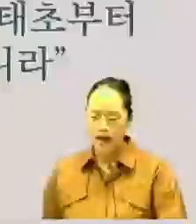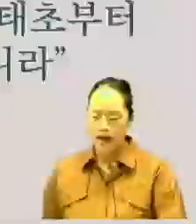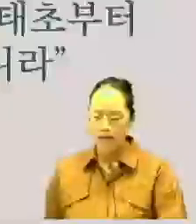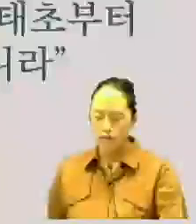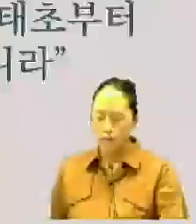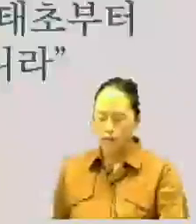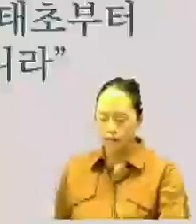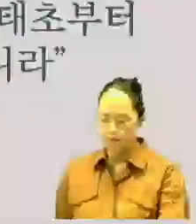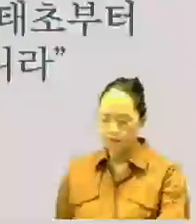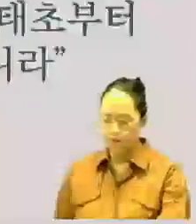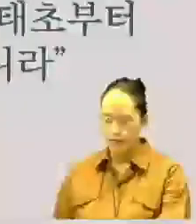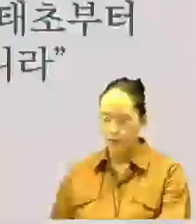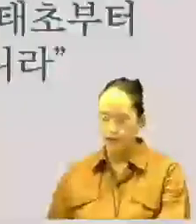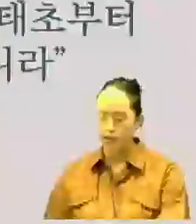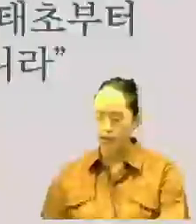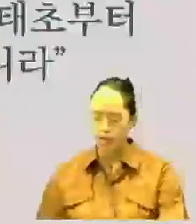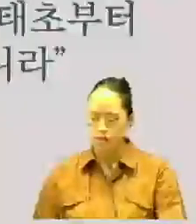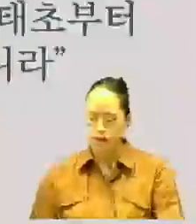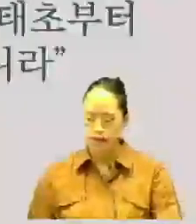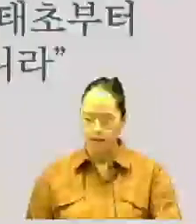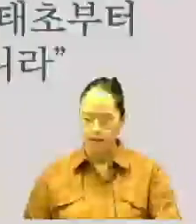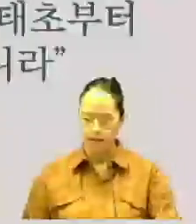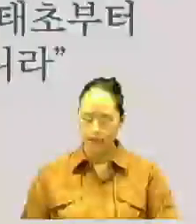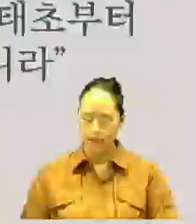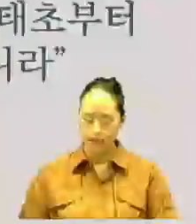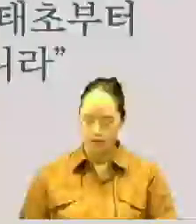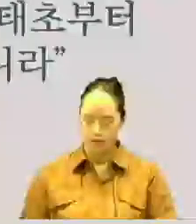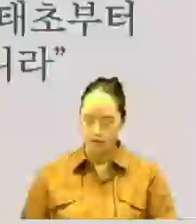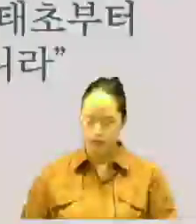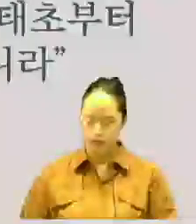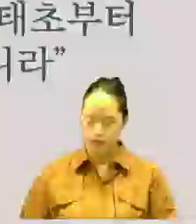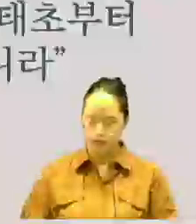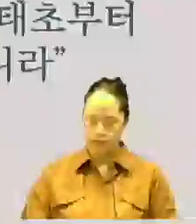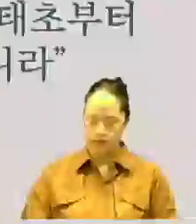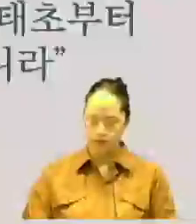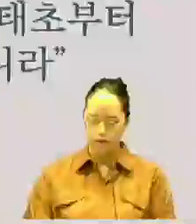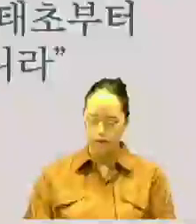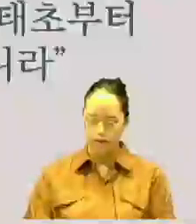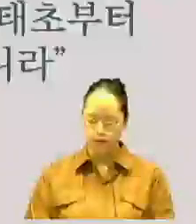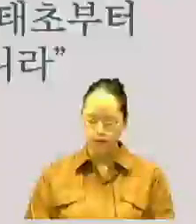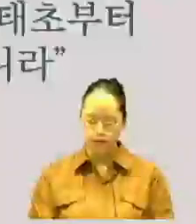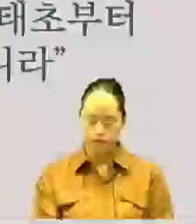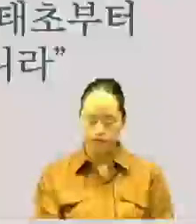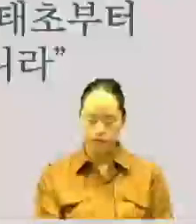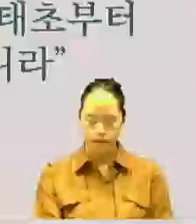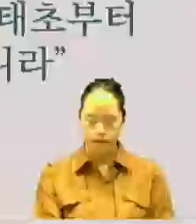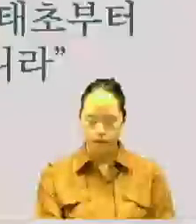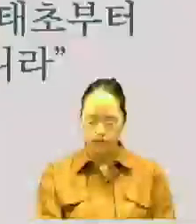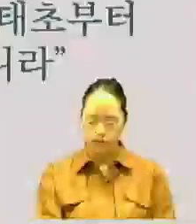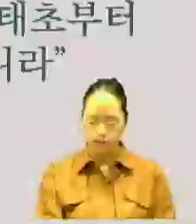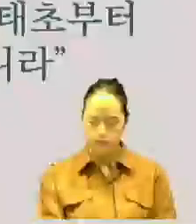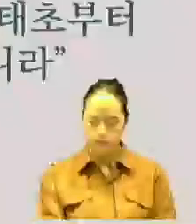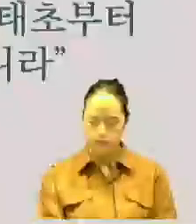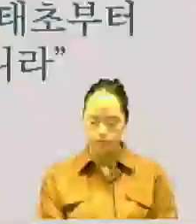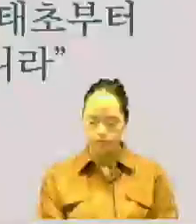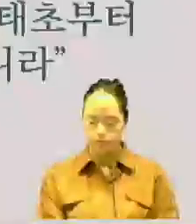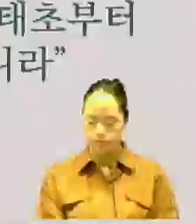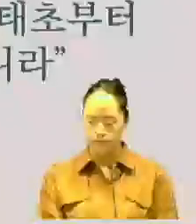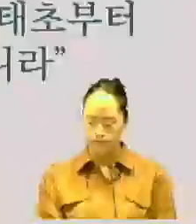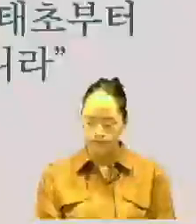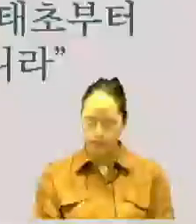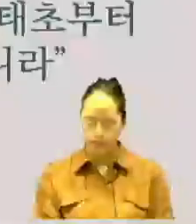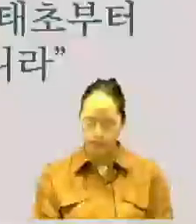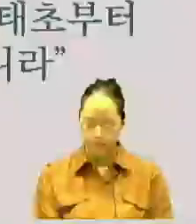谁行作成就这事，从起初宣召历代呢？就是我耶和华，我是首先的，也是末后的同